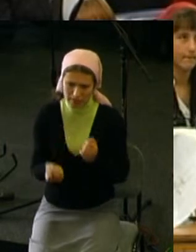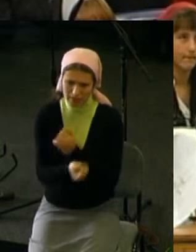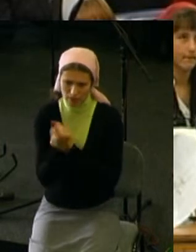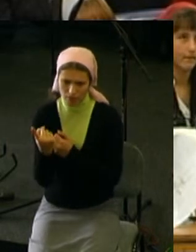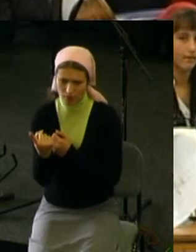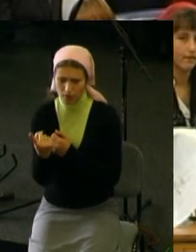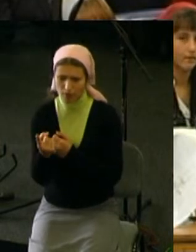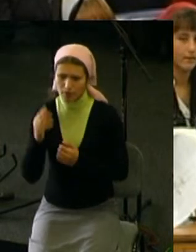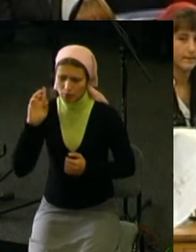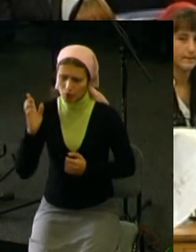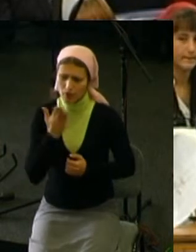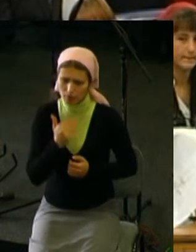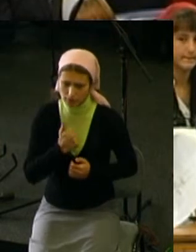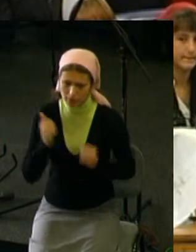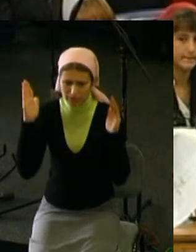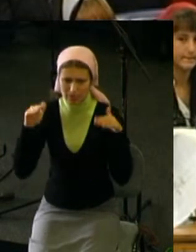і